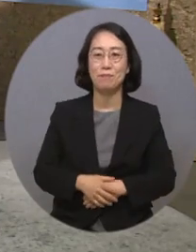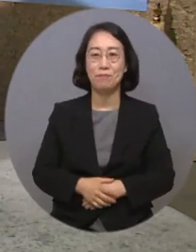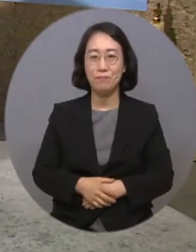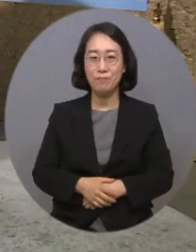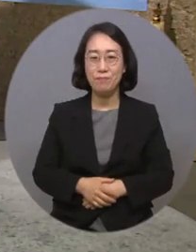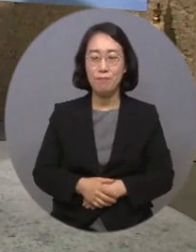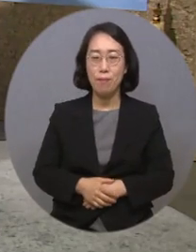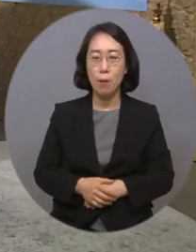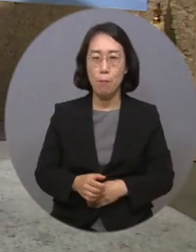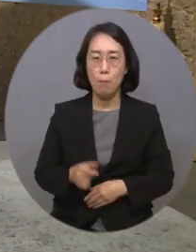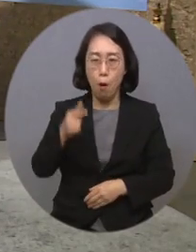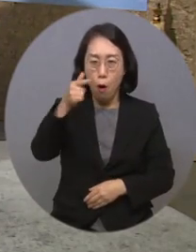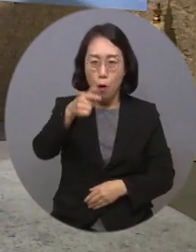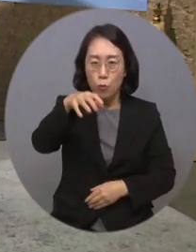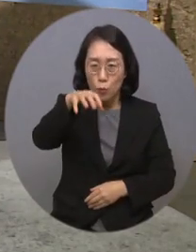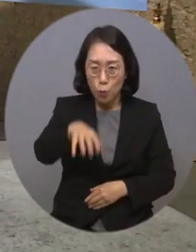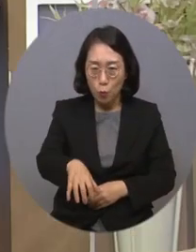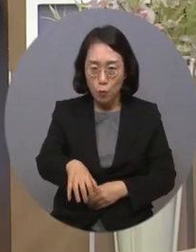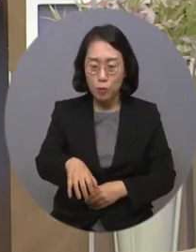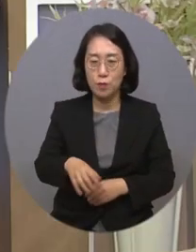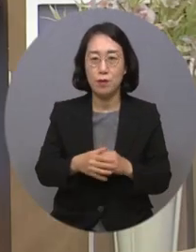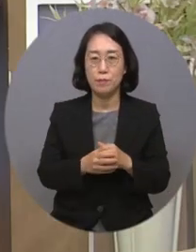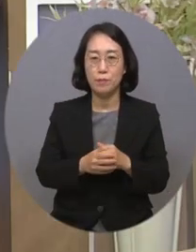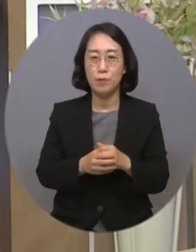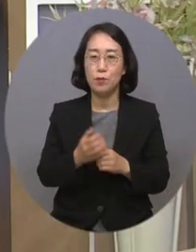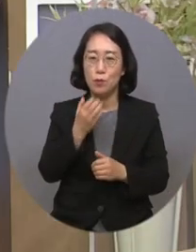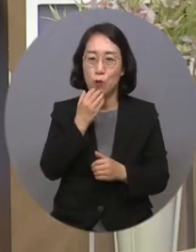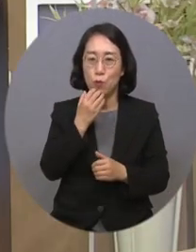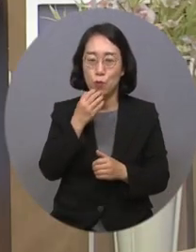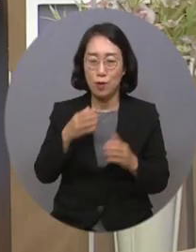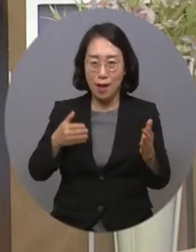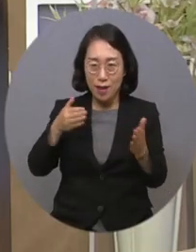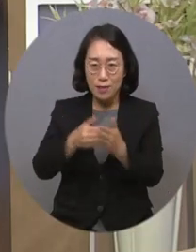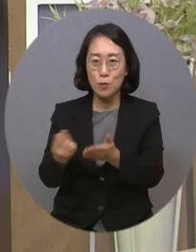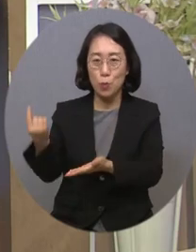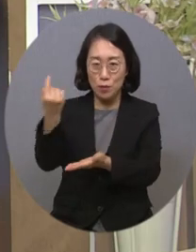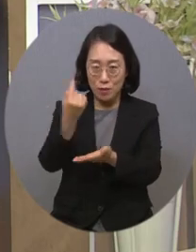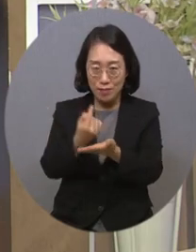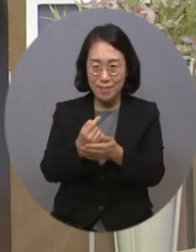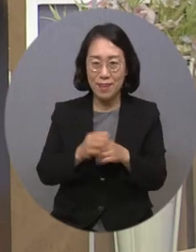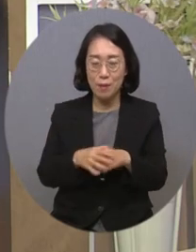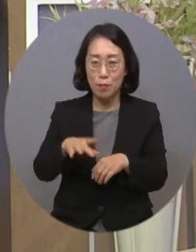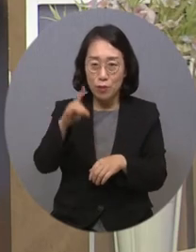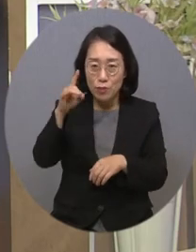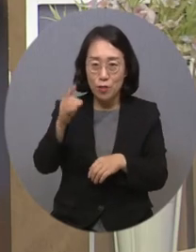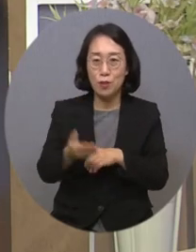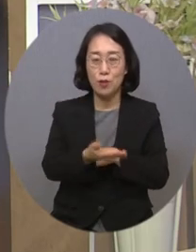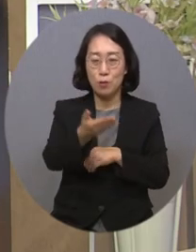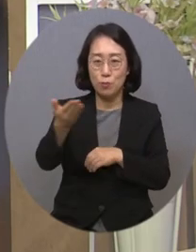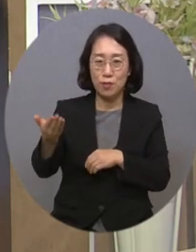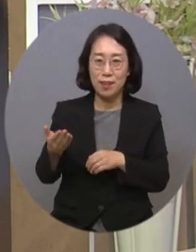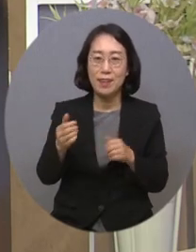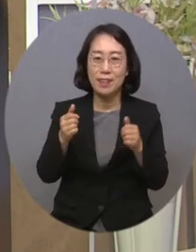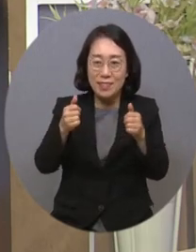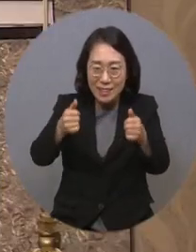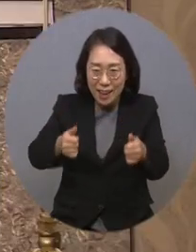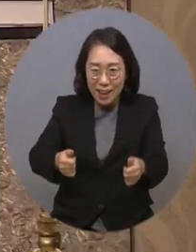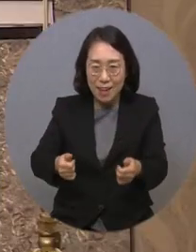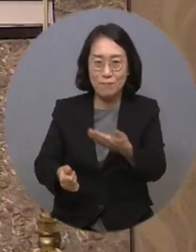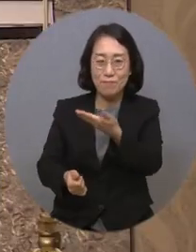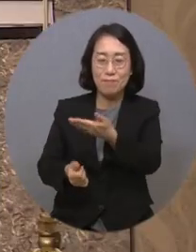또 멀리 이 전남 영광에서 이 서울 네. 스튜디오까지 자리를 해주셨는데요. 네, 먼저 시청자분들께 인사 한 말씀 해주시죠.